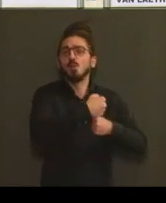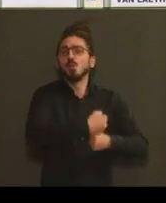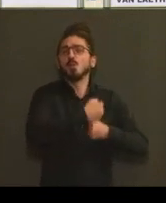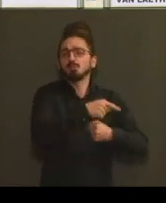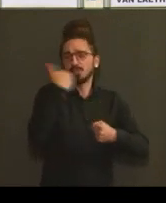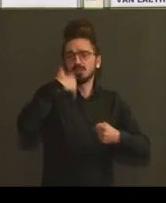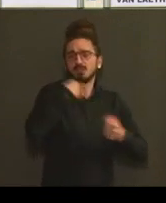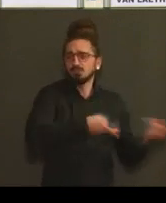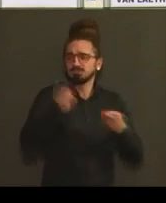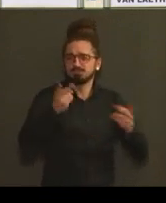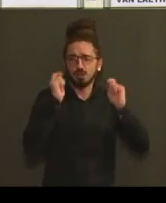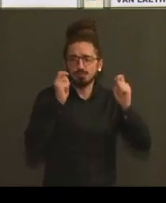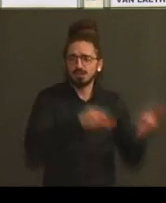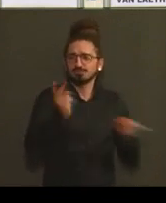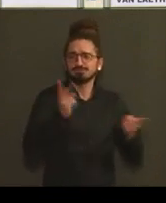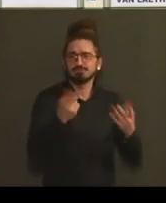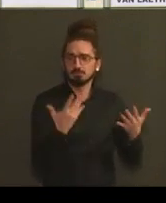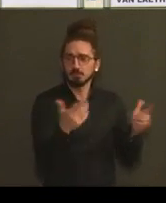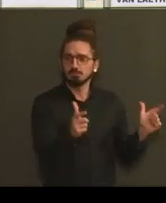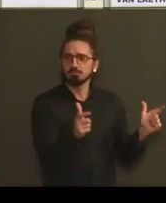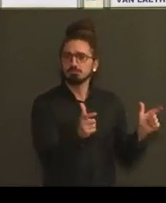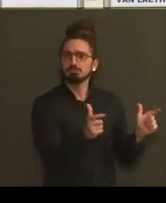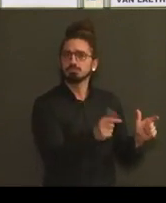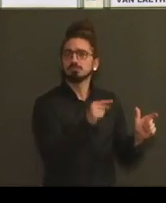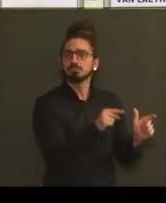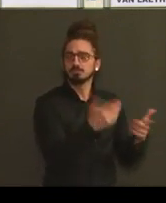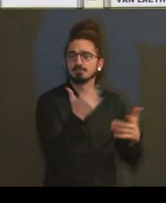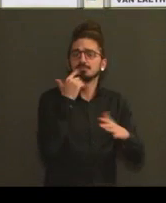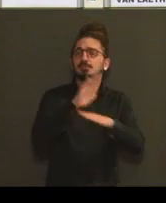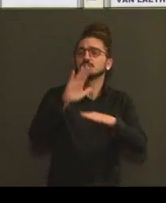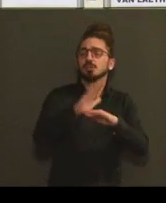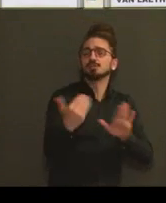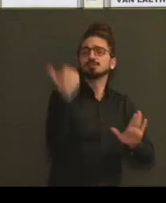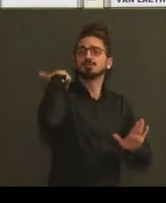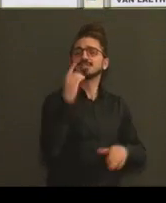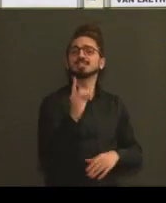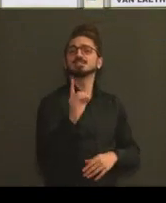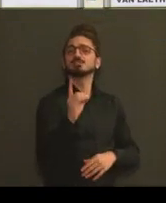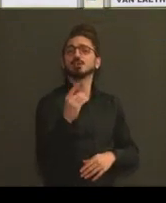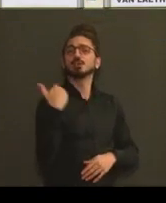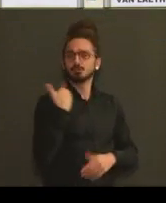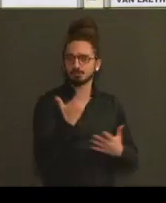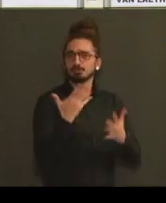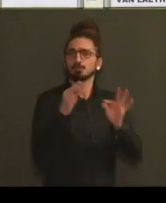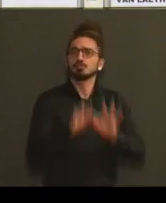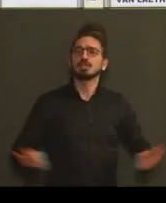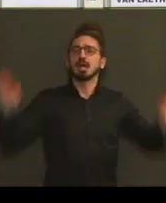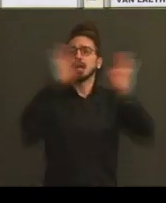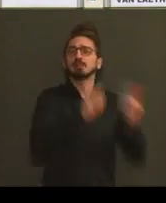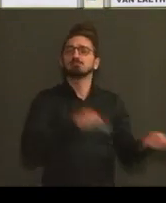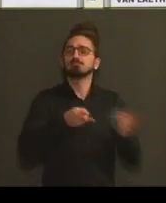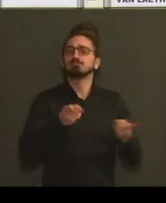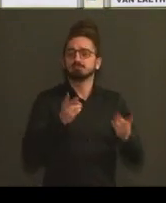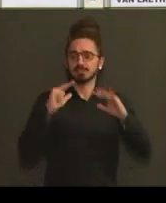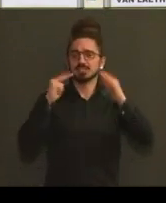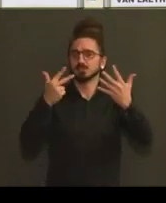soins. En décembre, pour vous donner un exemple, 18% des patients qui étaient admis à l'hôpital venaient des maisons de repos et des maisons de repos et